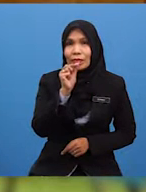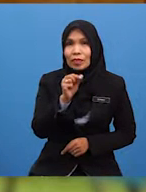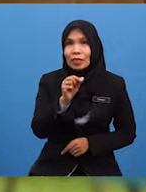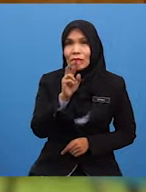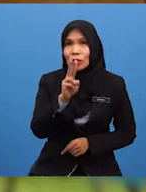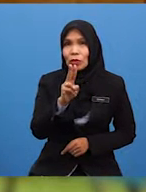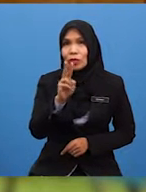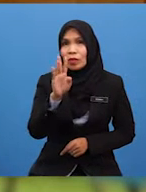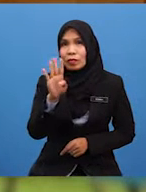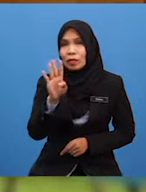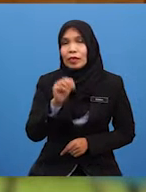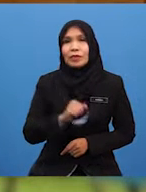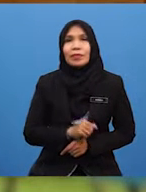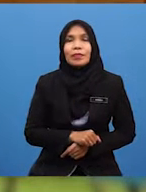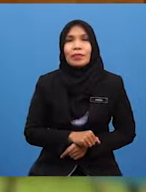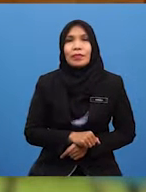I.24.